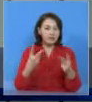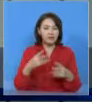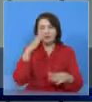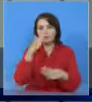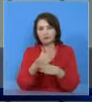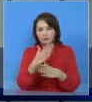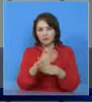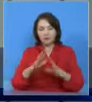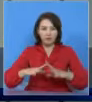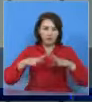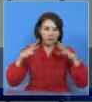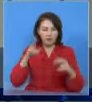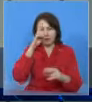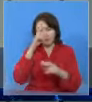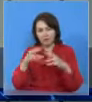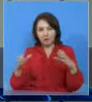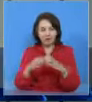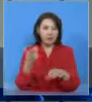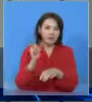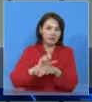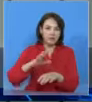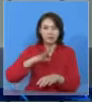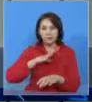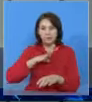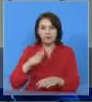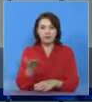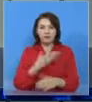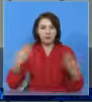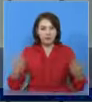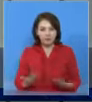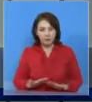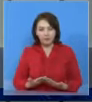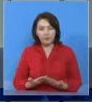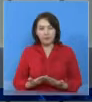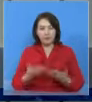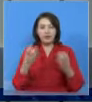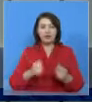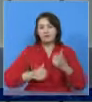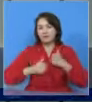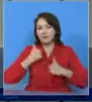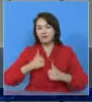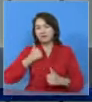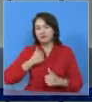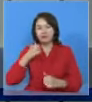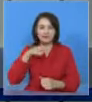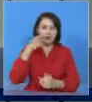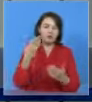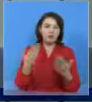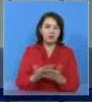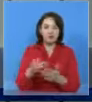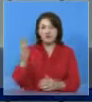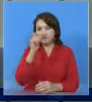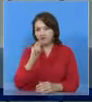да үлкен аға бүгіндардан өте жақсы болып жатыр біздің өңірде. Ол кәдімгідей мақтанышпен айта аламыз, себебі біздегідей